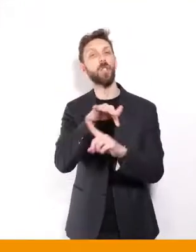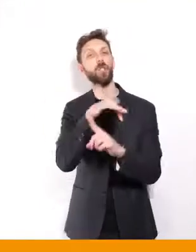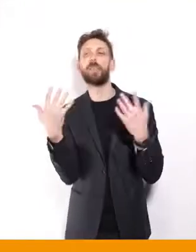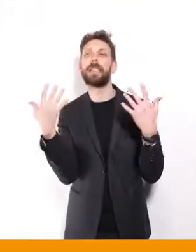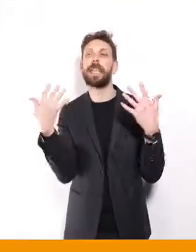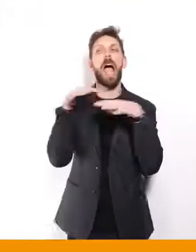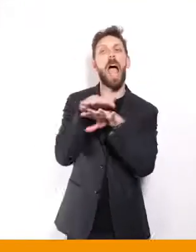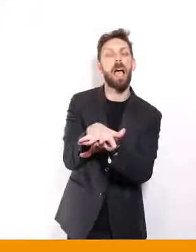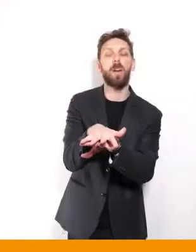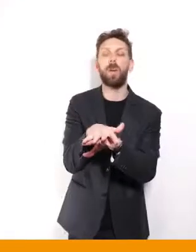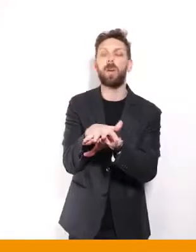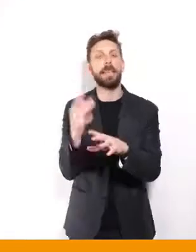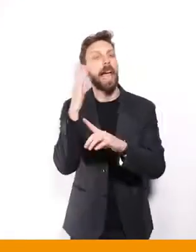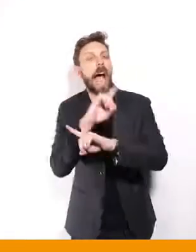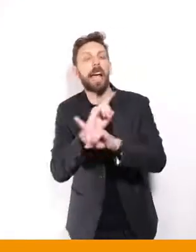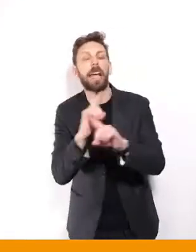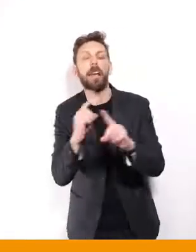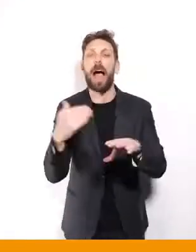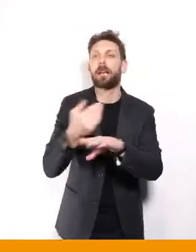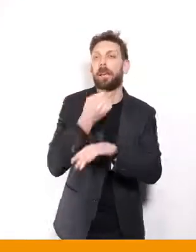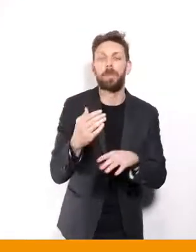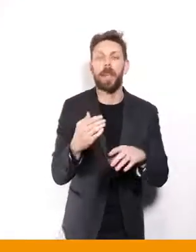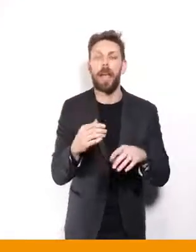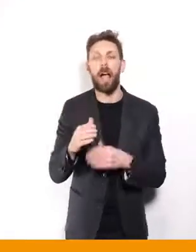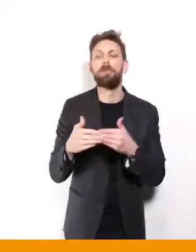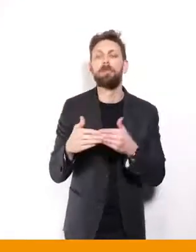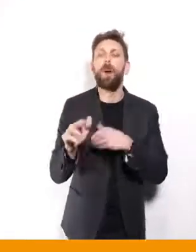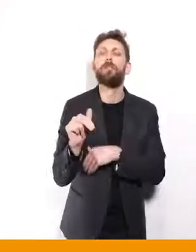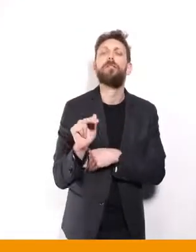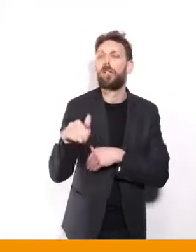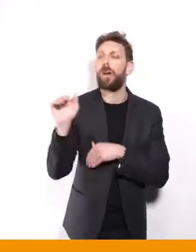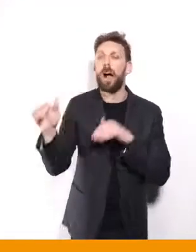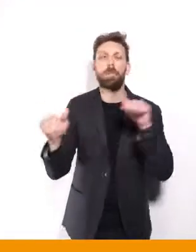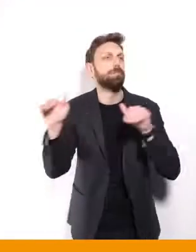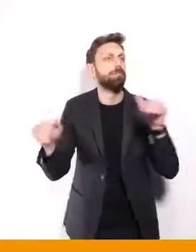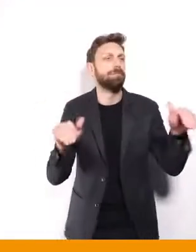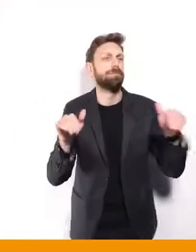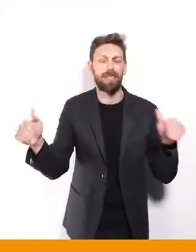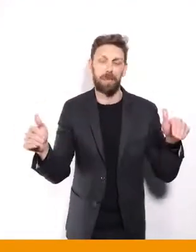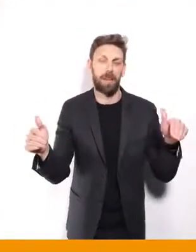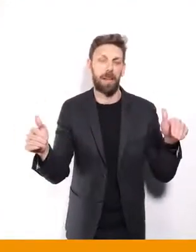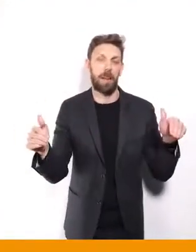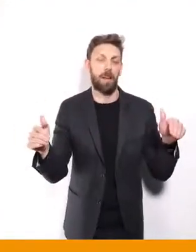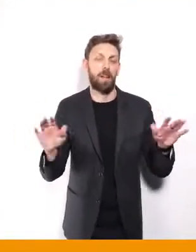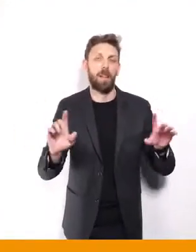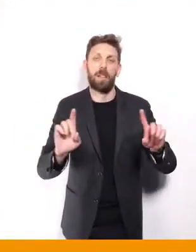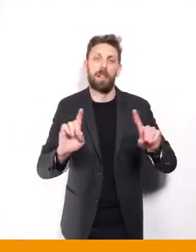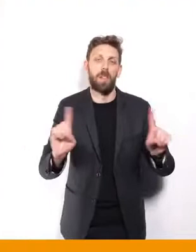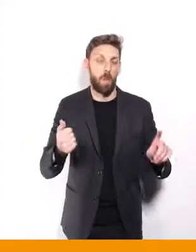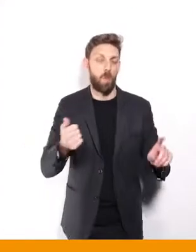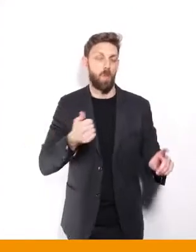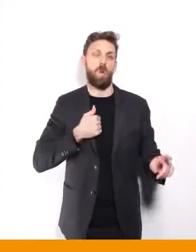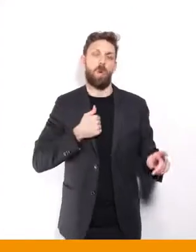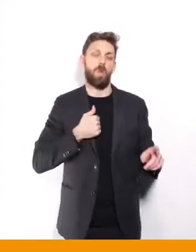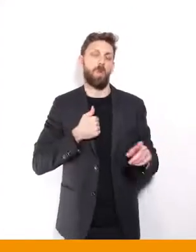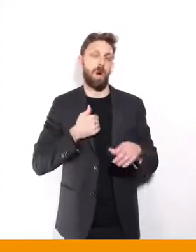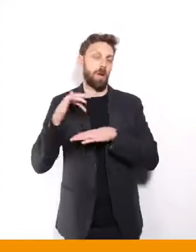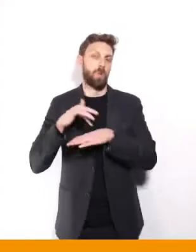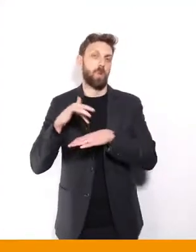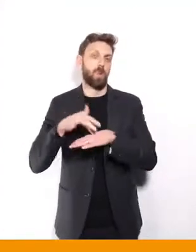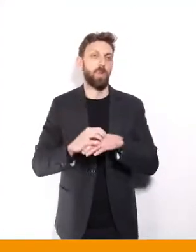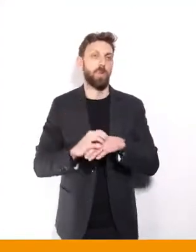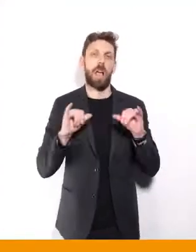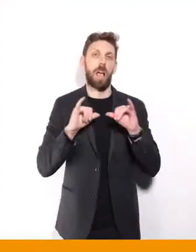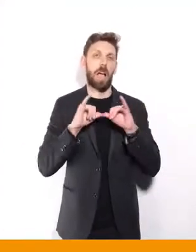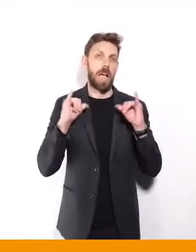pas, ça va bien se passer, on va vous consulter et pour l'avoir subi, on va même vous épuiser dans un nombre